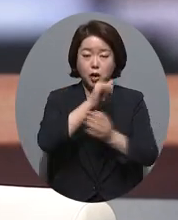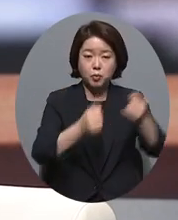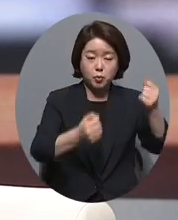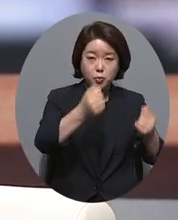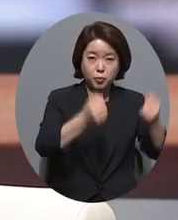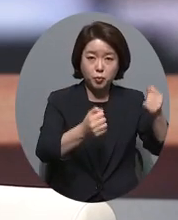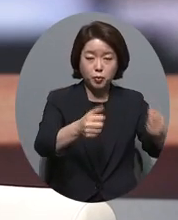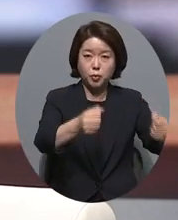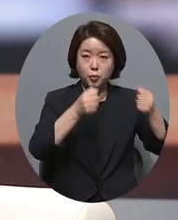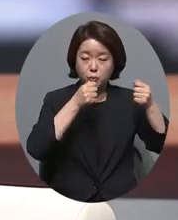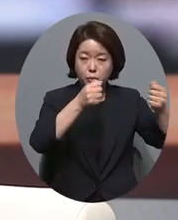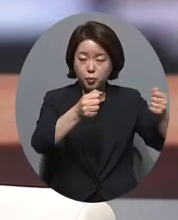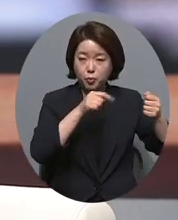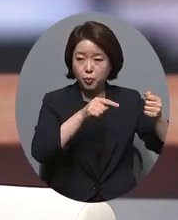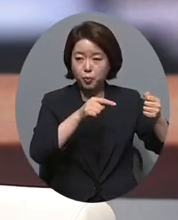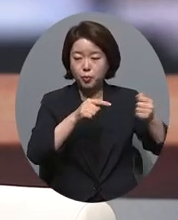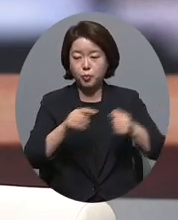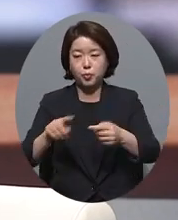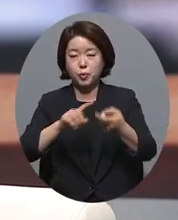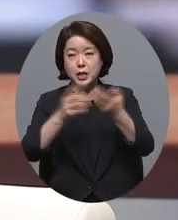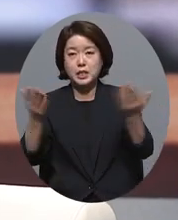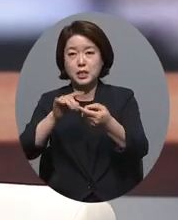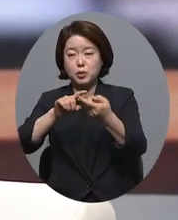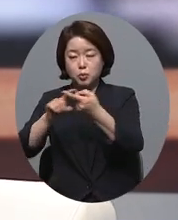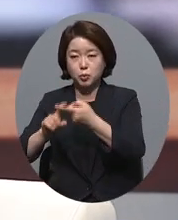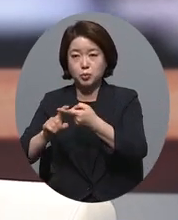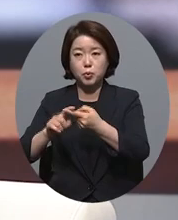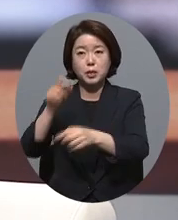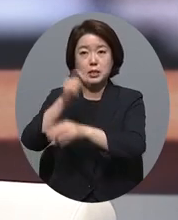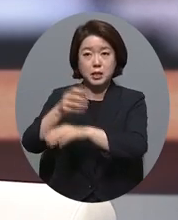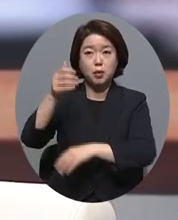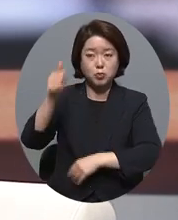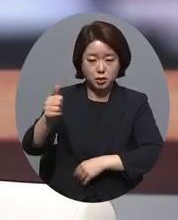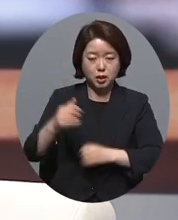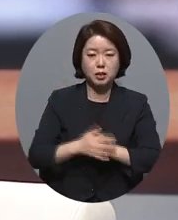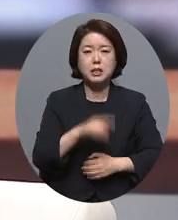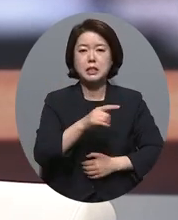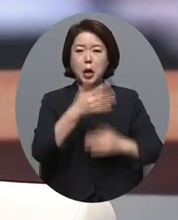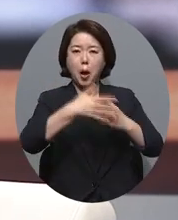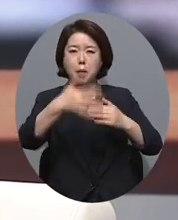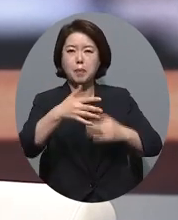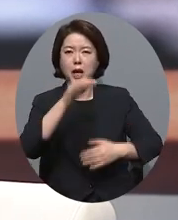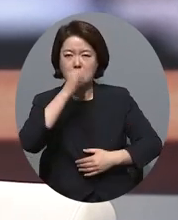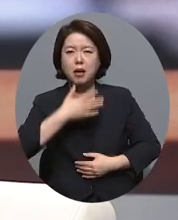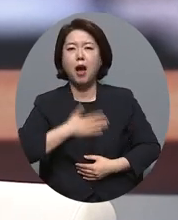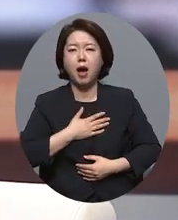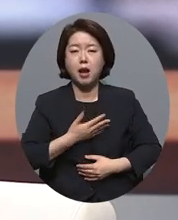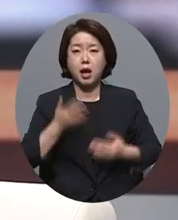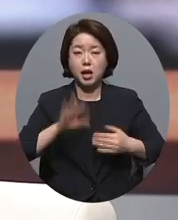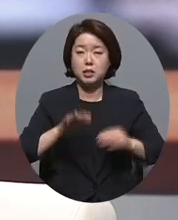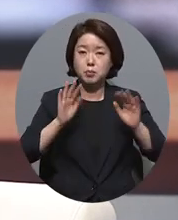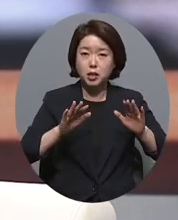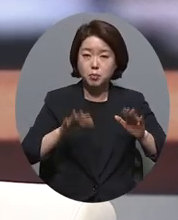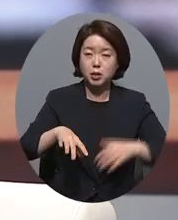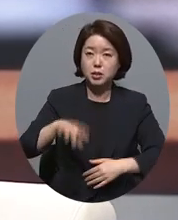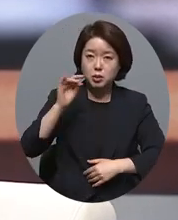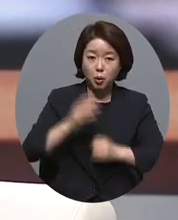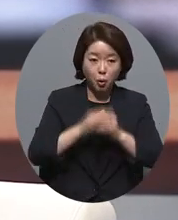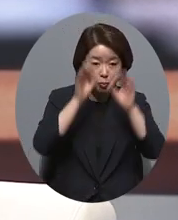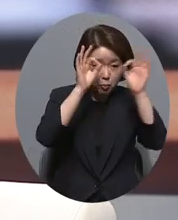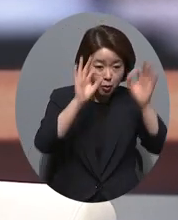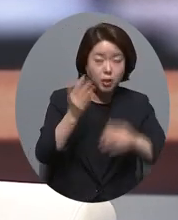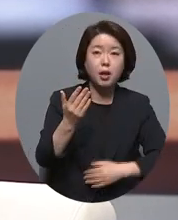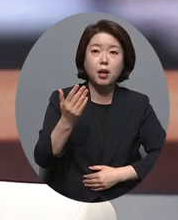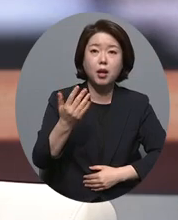전 노조위원장 박이삼 씨가 이런 얘기를 했습니다 이러한 파일이 있다는 건 알았는데 사실 이번이 처음 보게